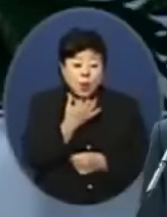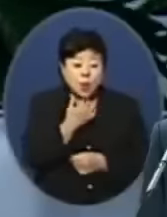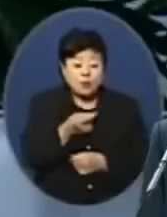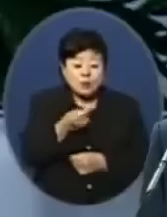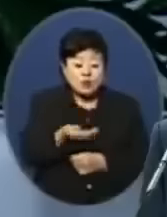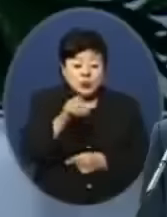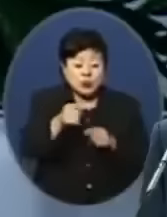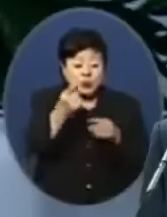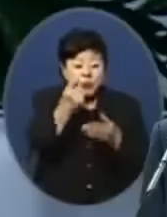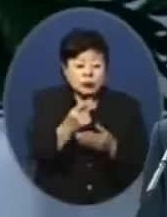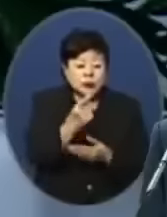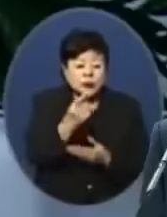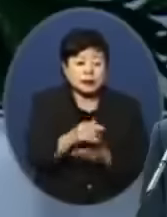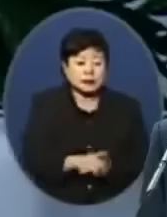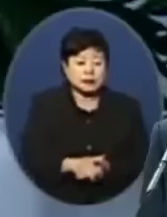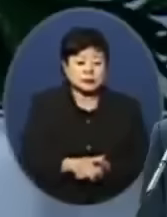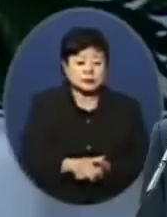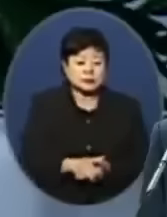물으로 그런 것하고